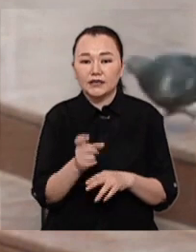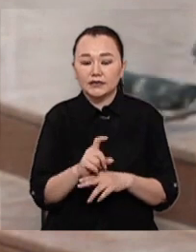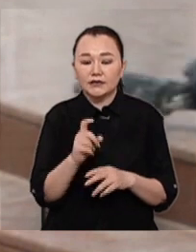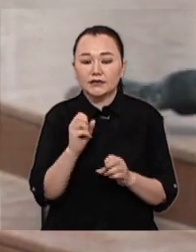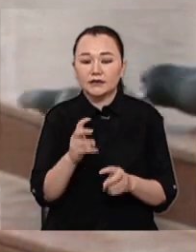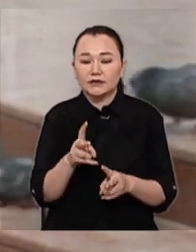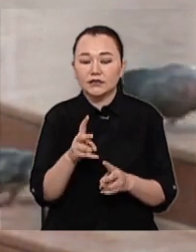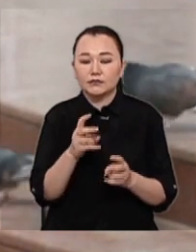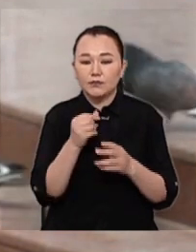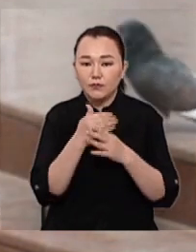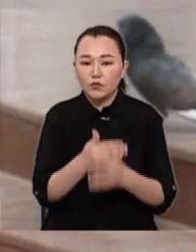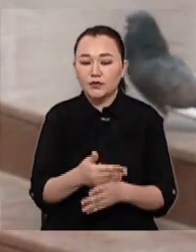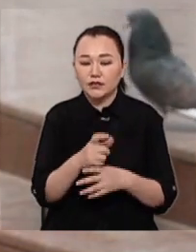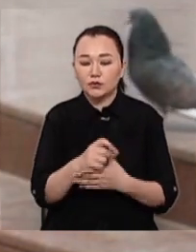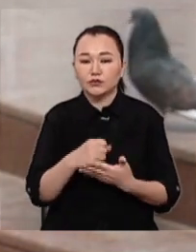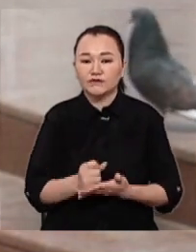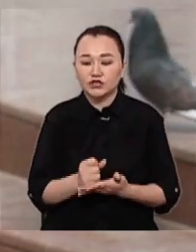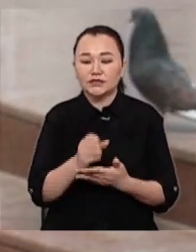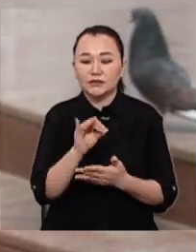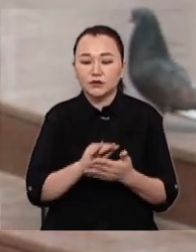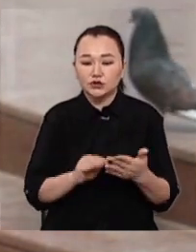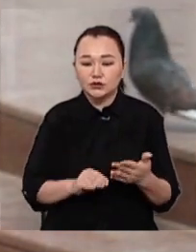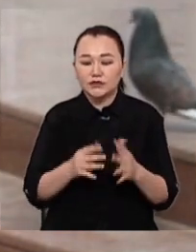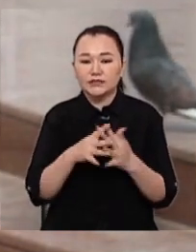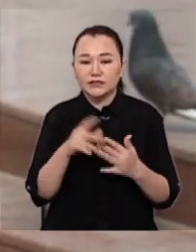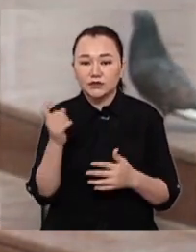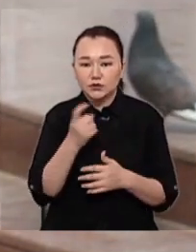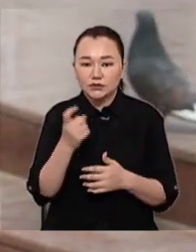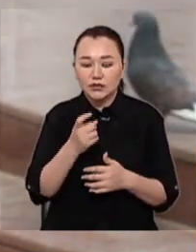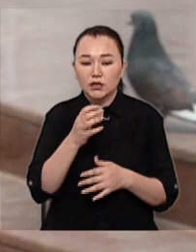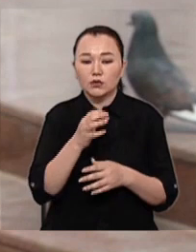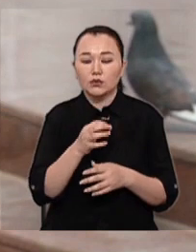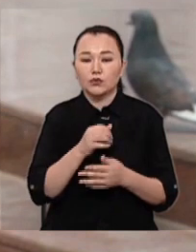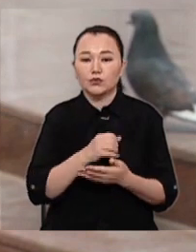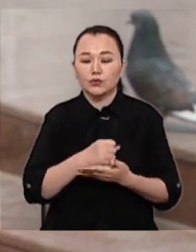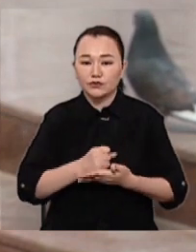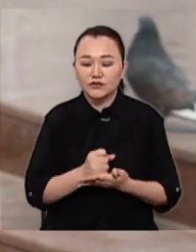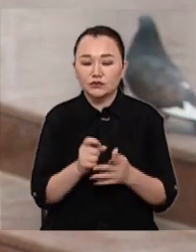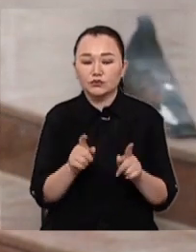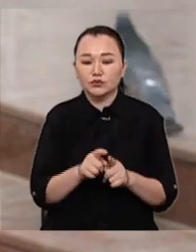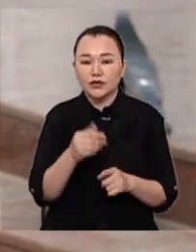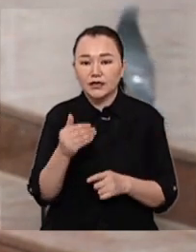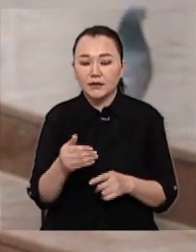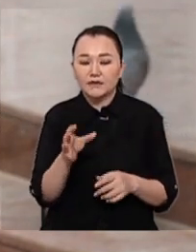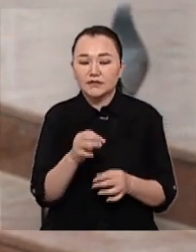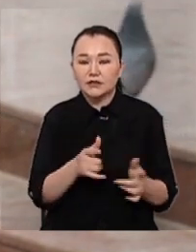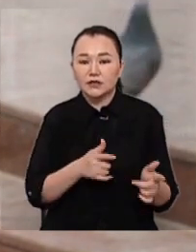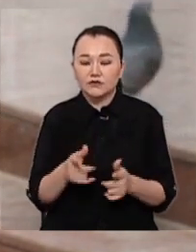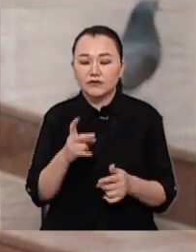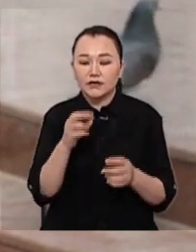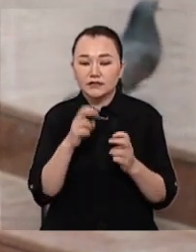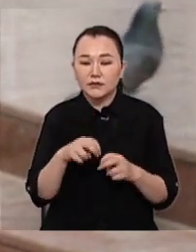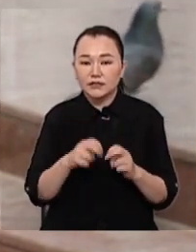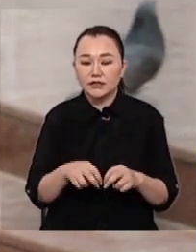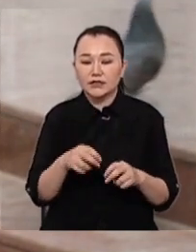как бы субсидии эти утверждаются и пишутся Минсельхозом, утверждаются ими же тоже. И они готовы это рассмотреть